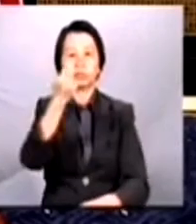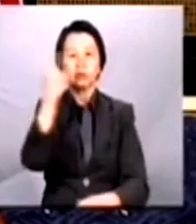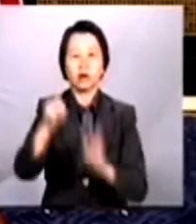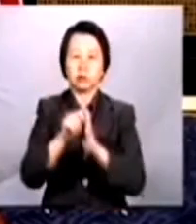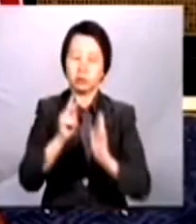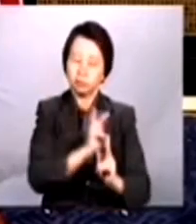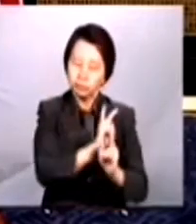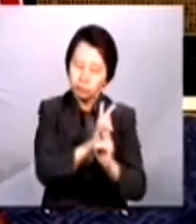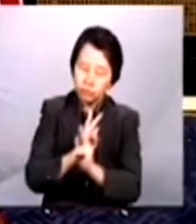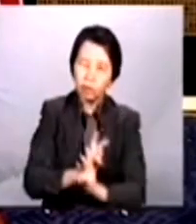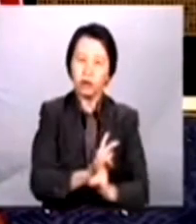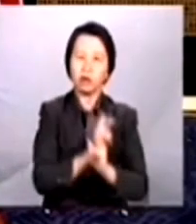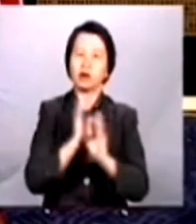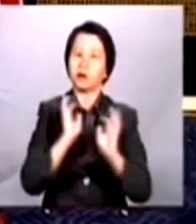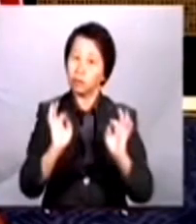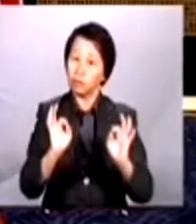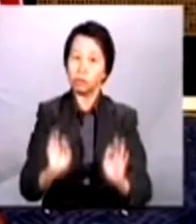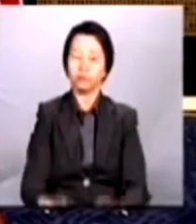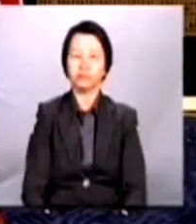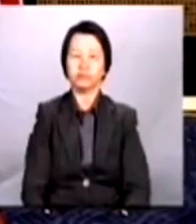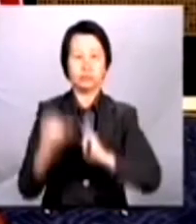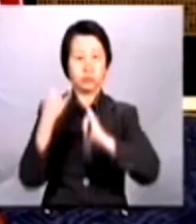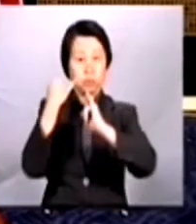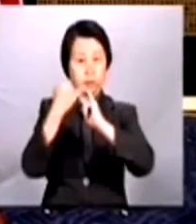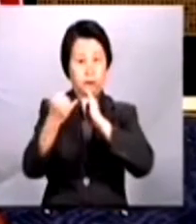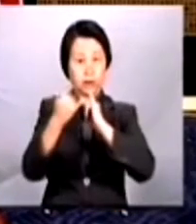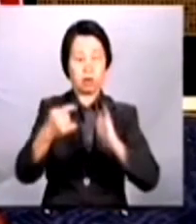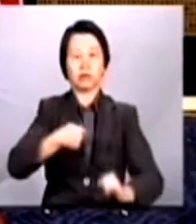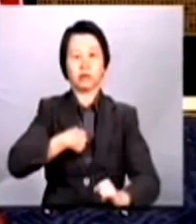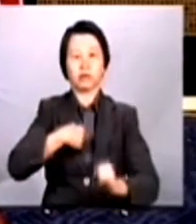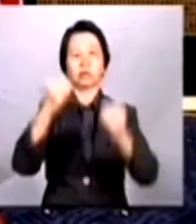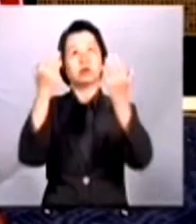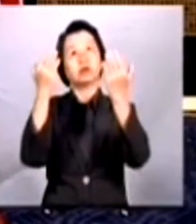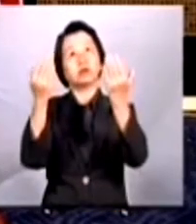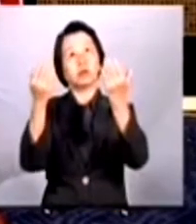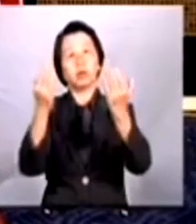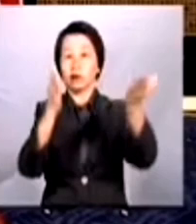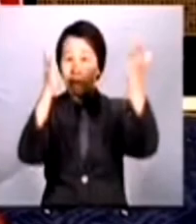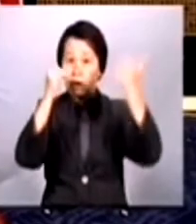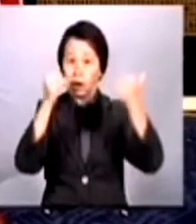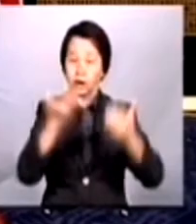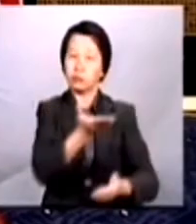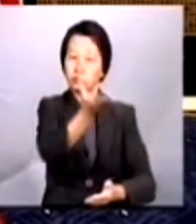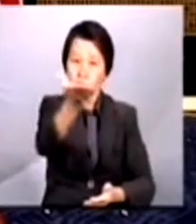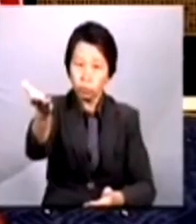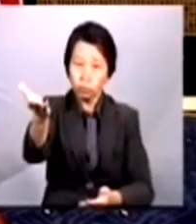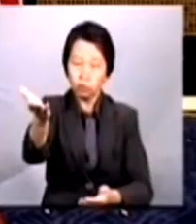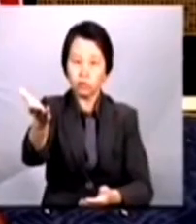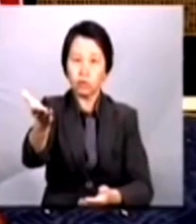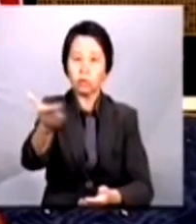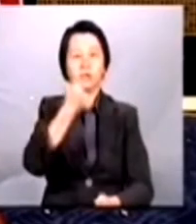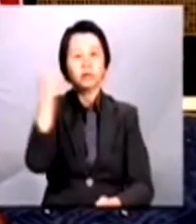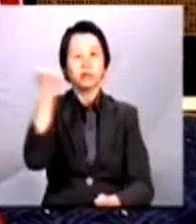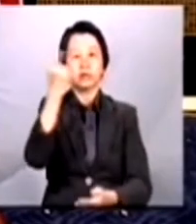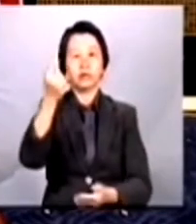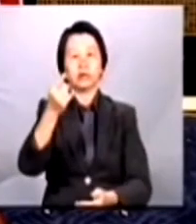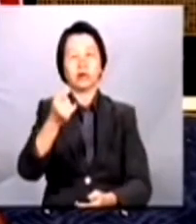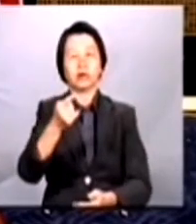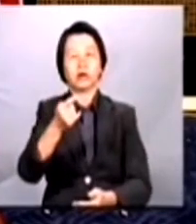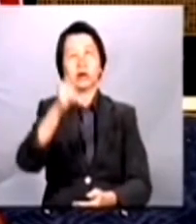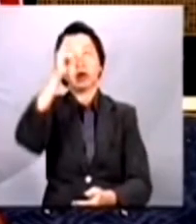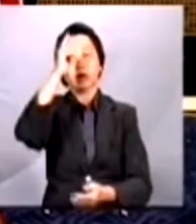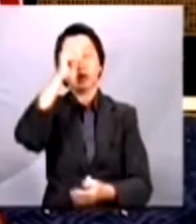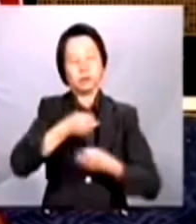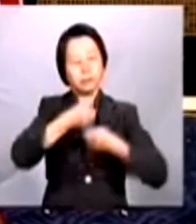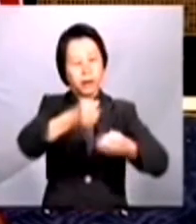terpelihara Ah sk-ii saya berdoa agar saudara dan saudari sekalian senantiasa diberikan